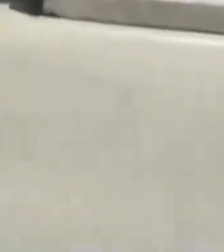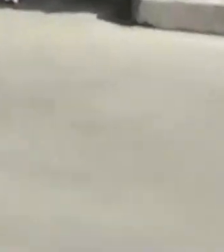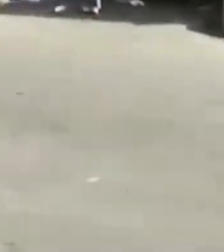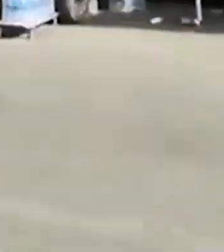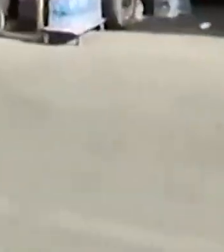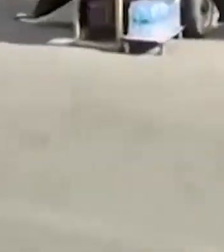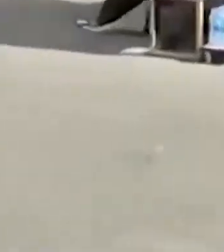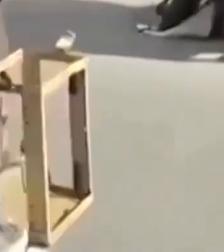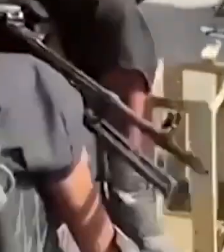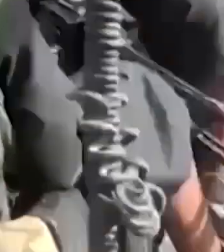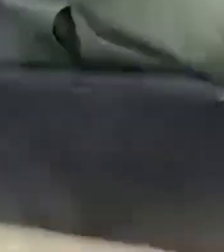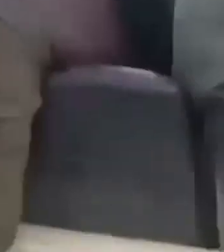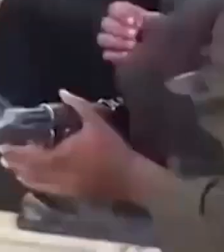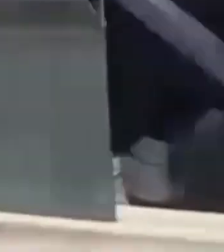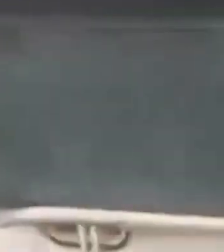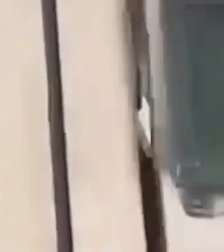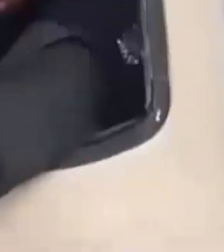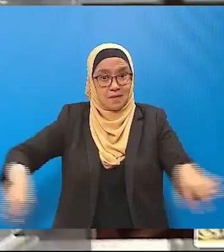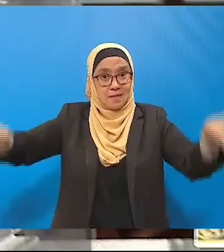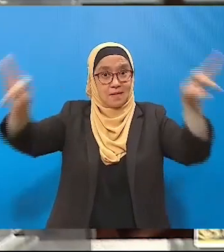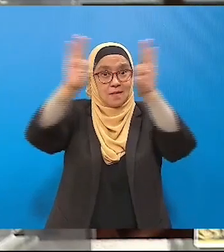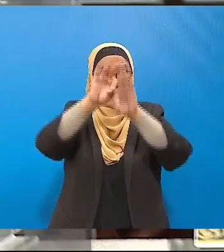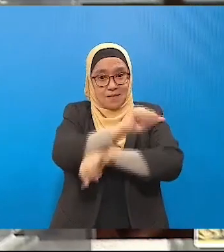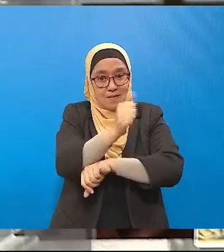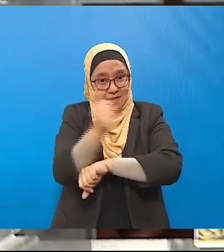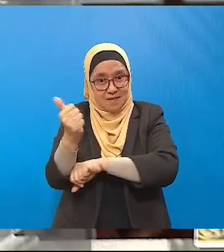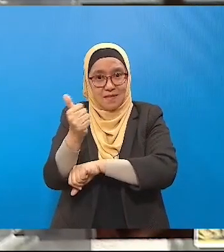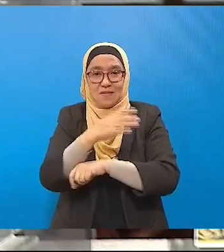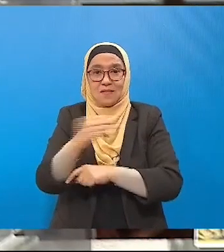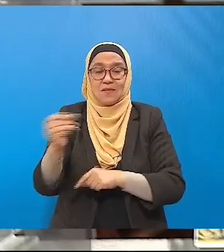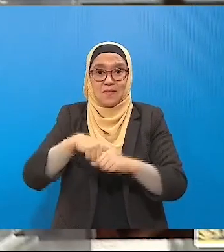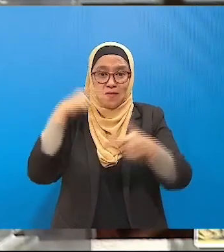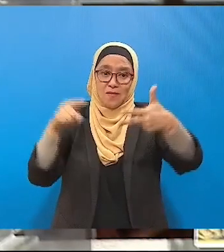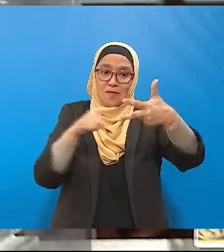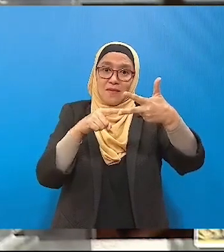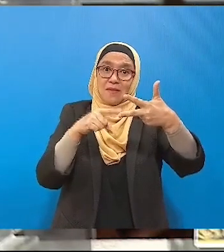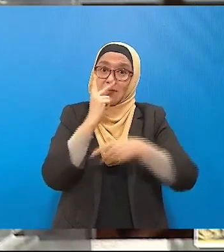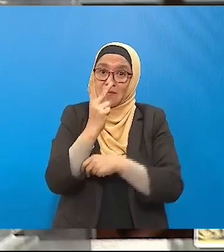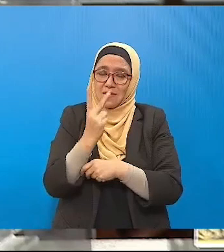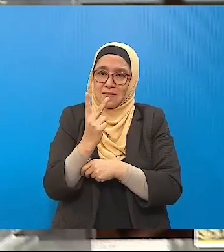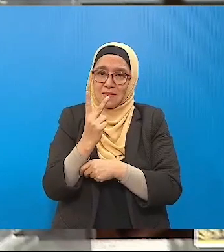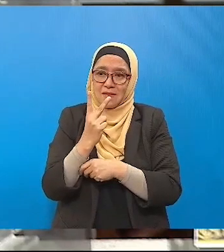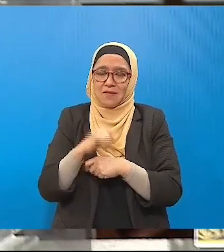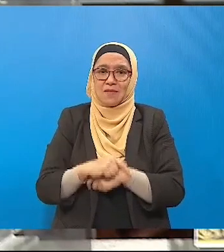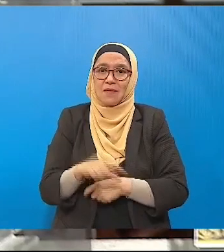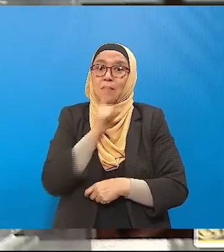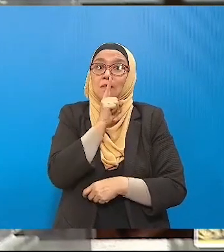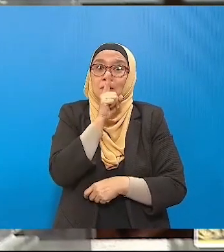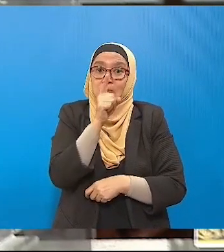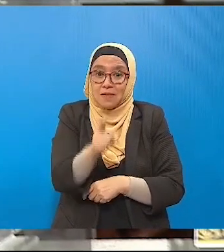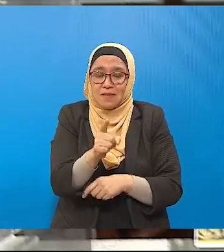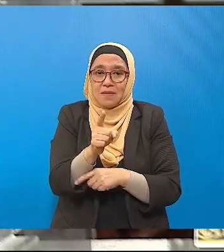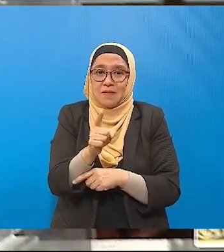etnik utama yang lain. Dan yang ketiga, kita melihat soal, kita memastikan